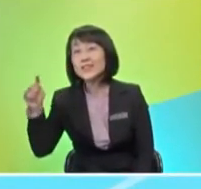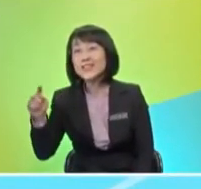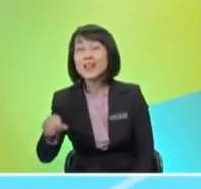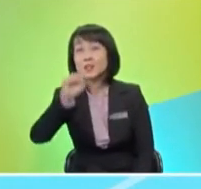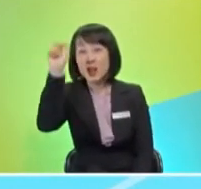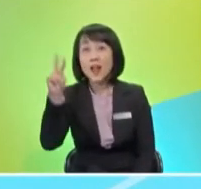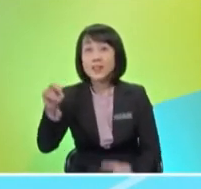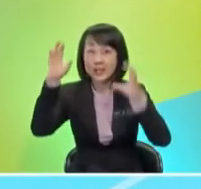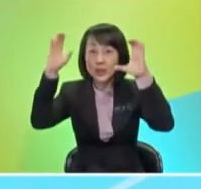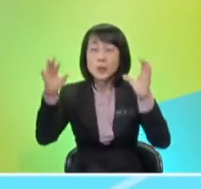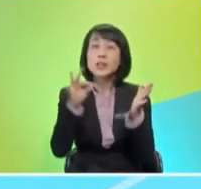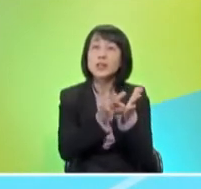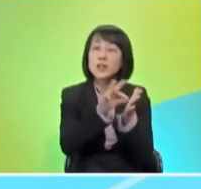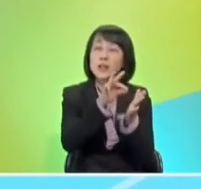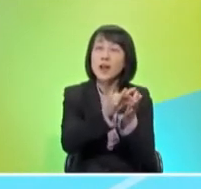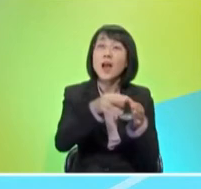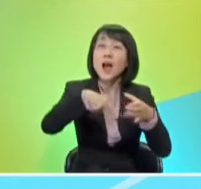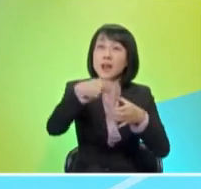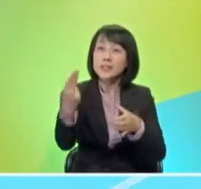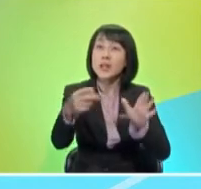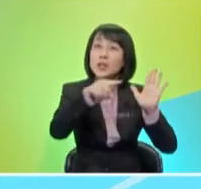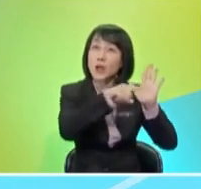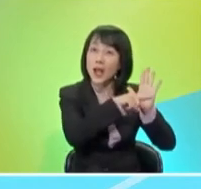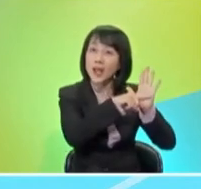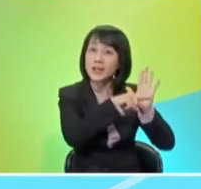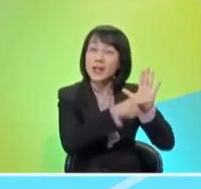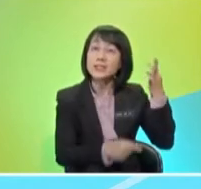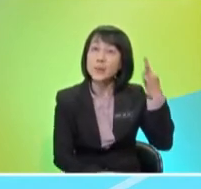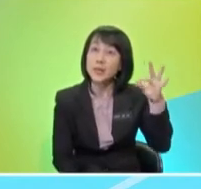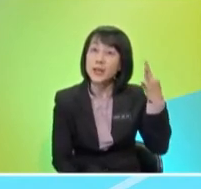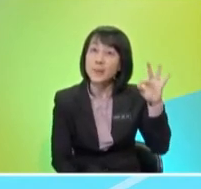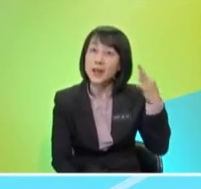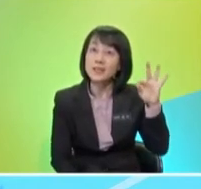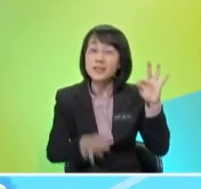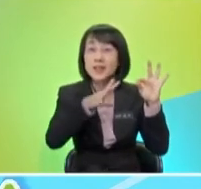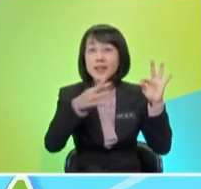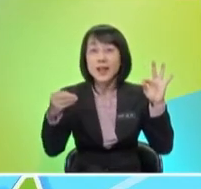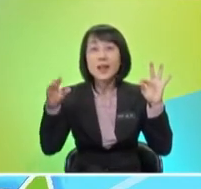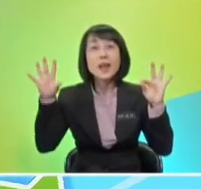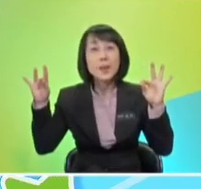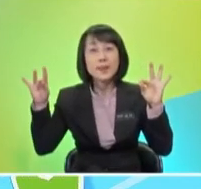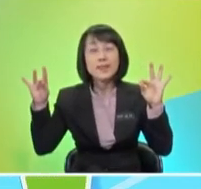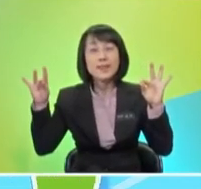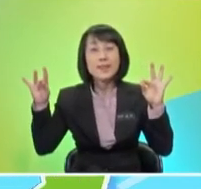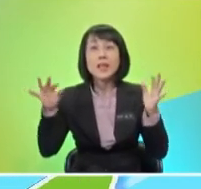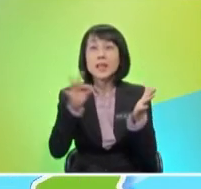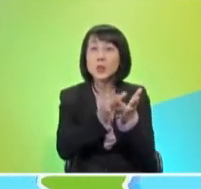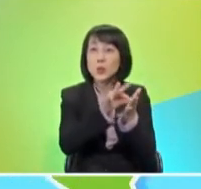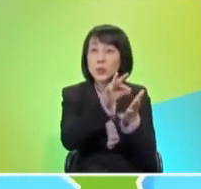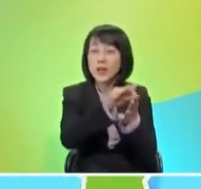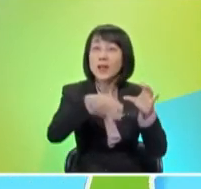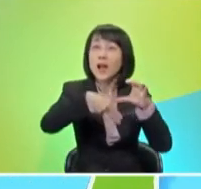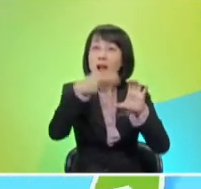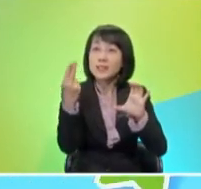hitungkan hasil tolak 19 dan 8 hitungkan hasil